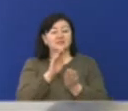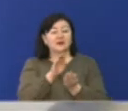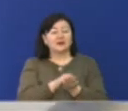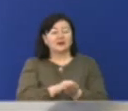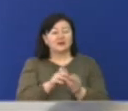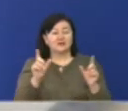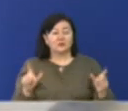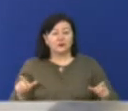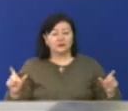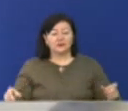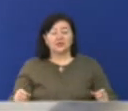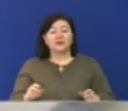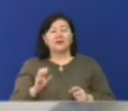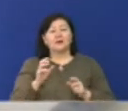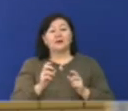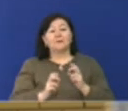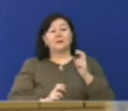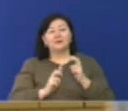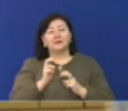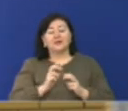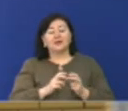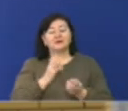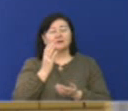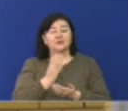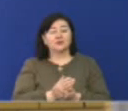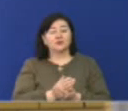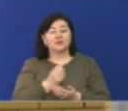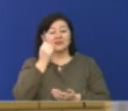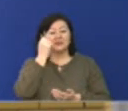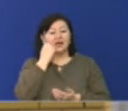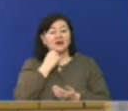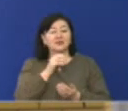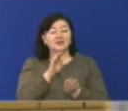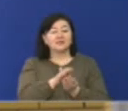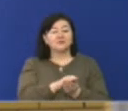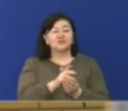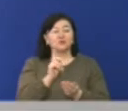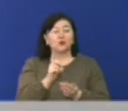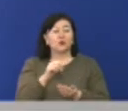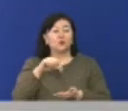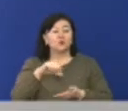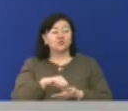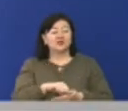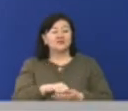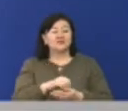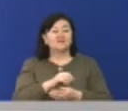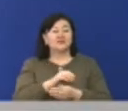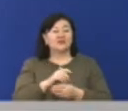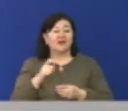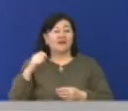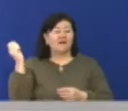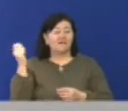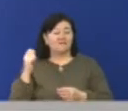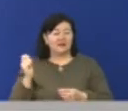уделяет особое внимание могилам более 50 ветеранов войны, похороненных на старых кладбищах. Однако ограждение кладбищ не находится в компетенции данного